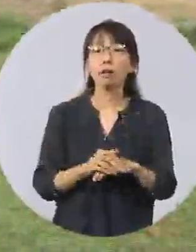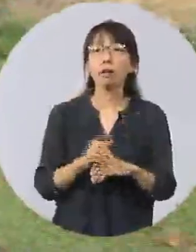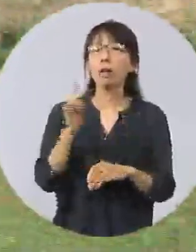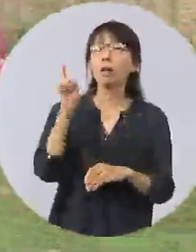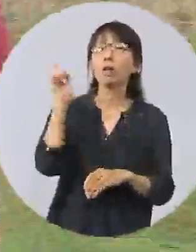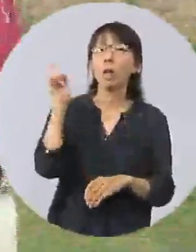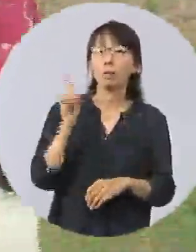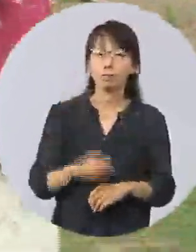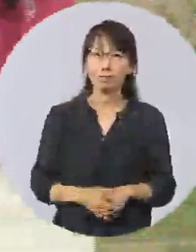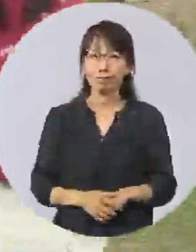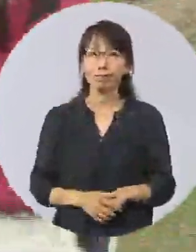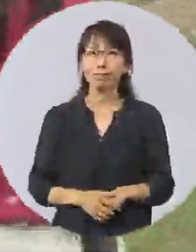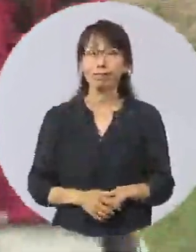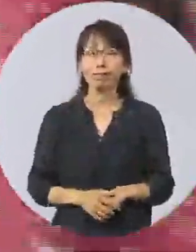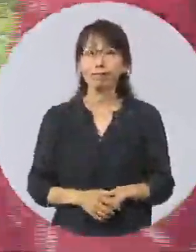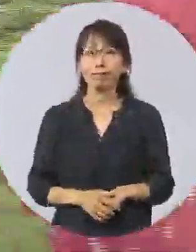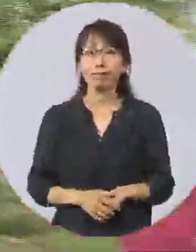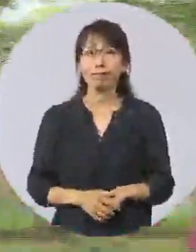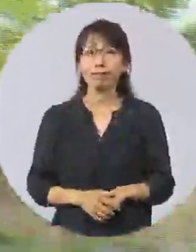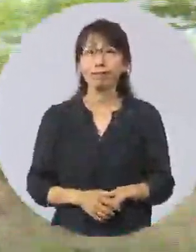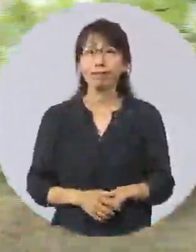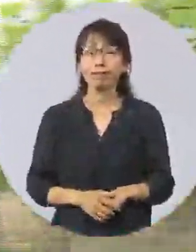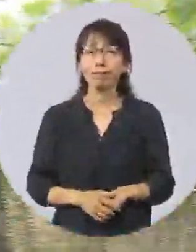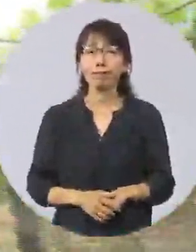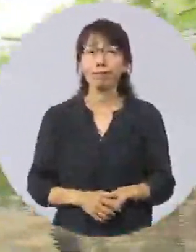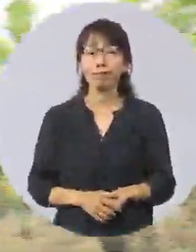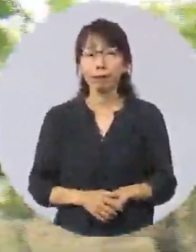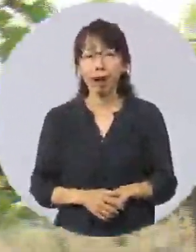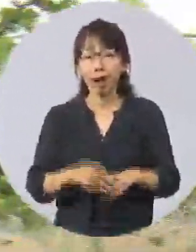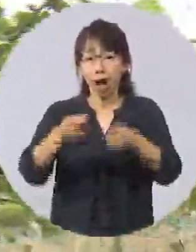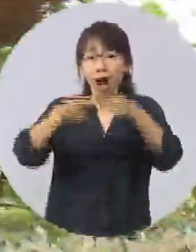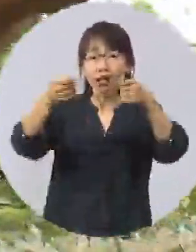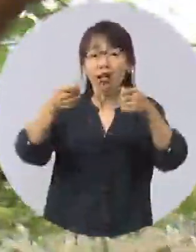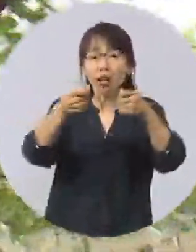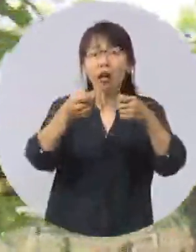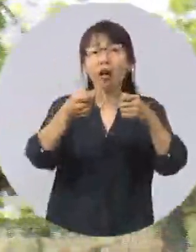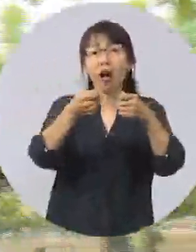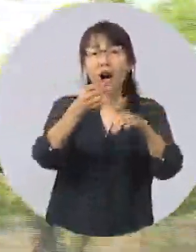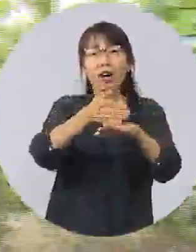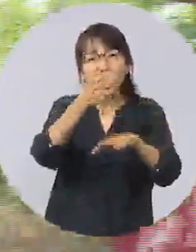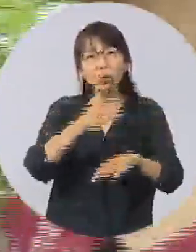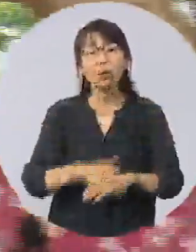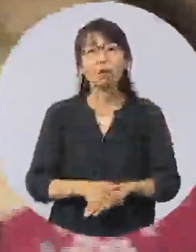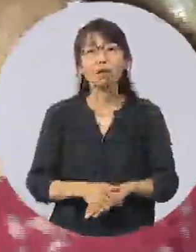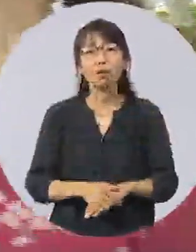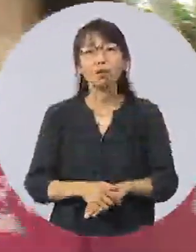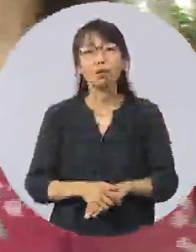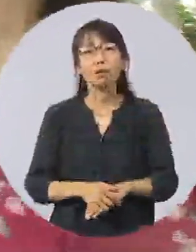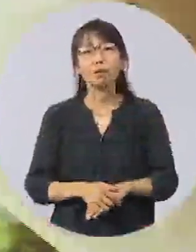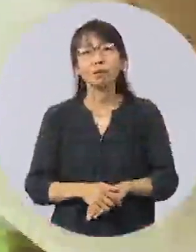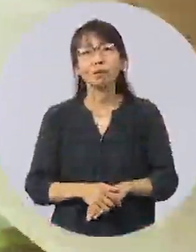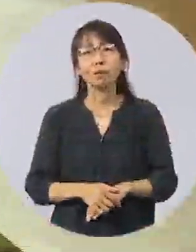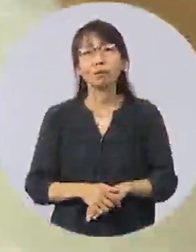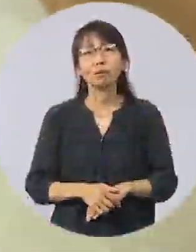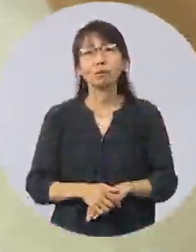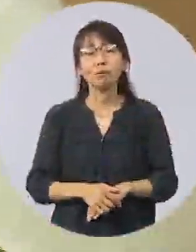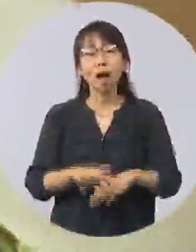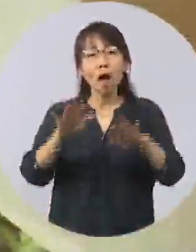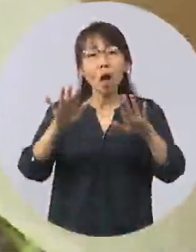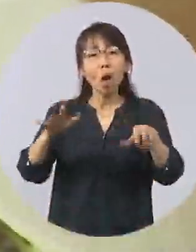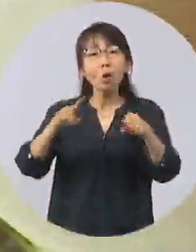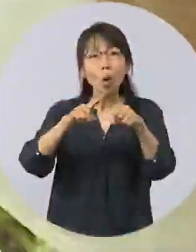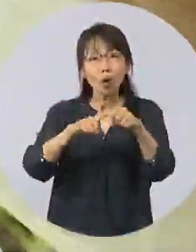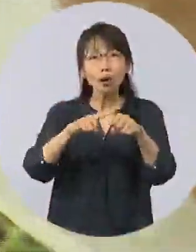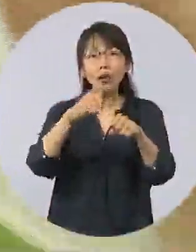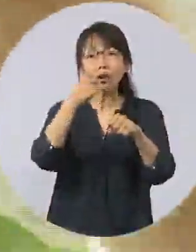新品種ですね。 新品種の鈴鹿。ああ、開けてくださってありがとうございます。 こういう感じに、まあ、今年はね、初鳴りなん